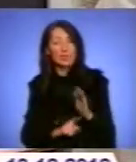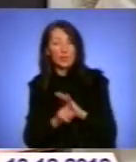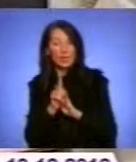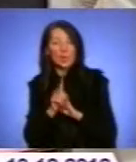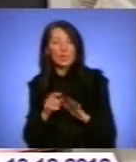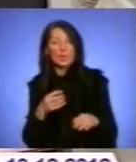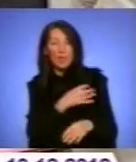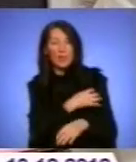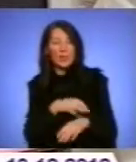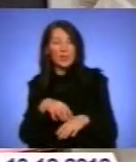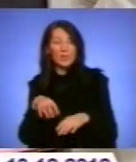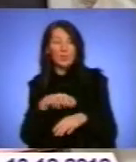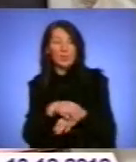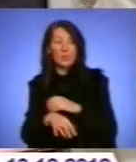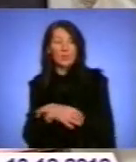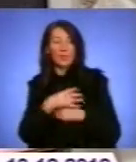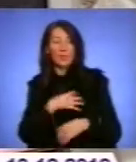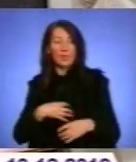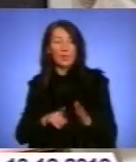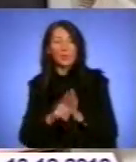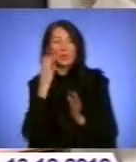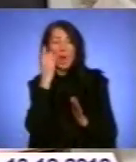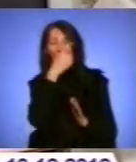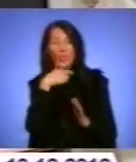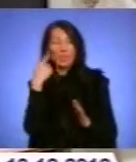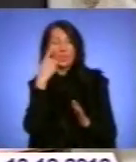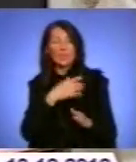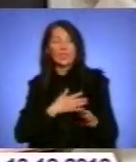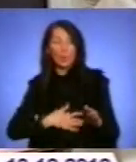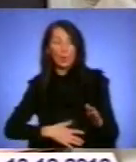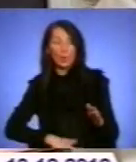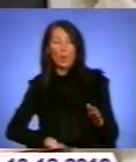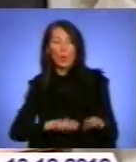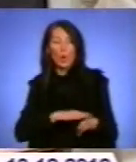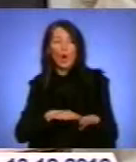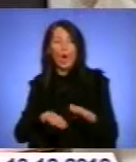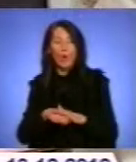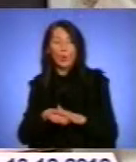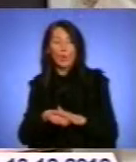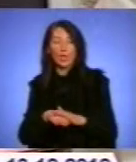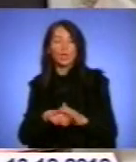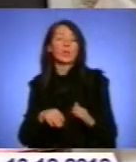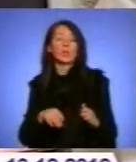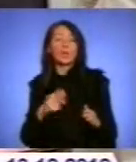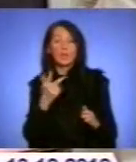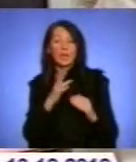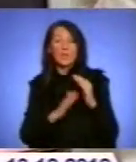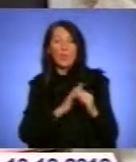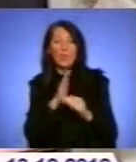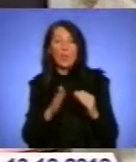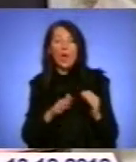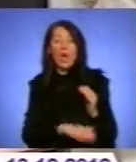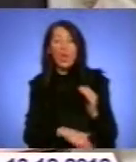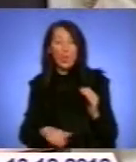йде поступово з обличчя, спочатку перший день обличчя, далі тулуб, руки, і на третю добу це